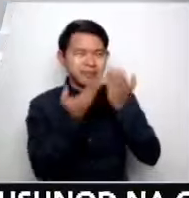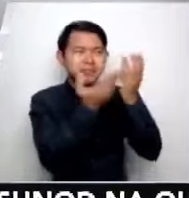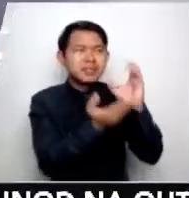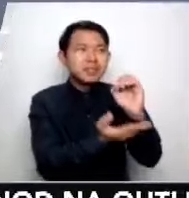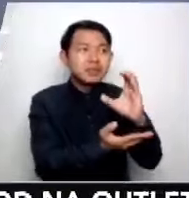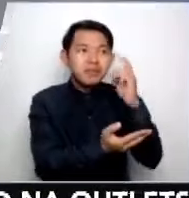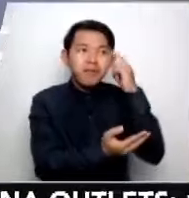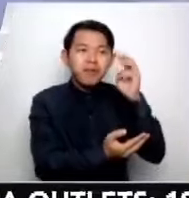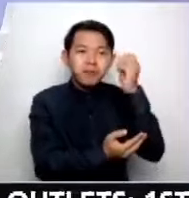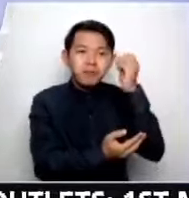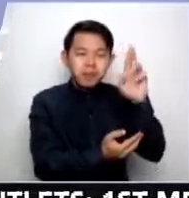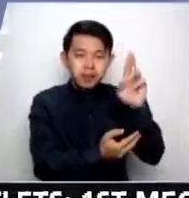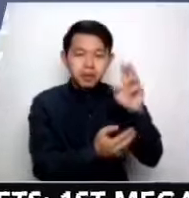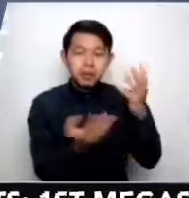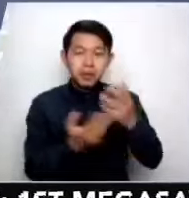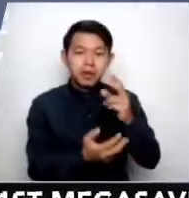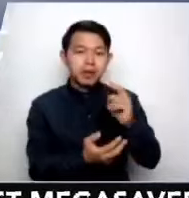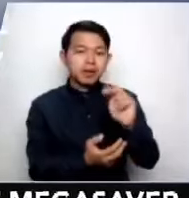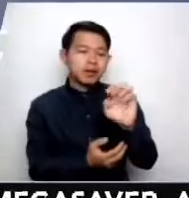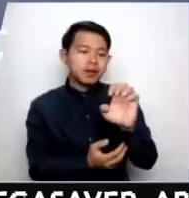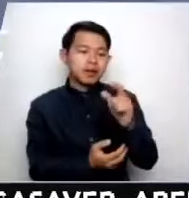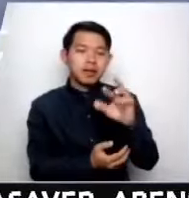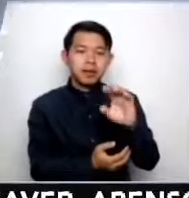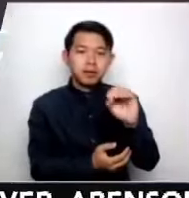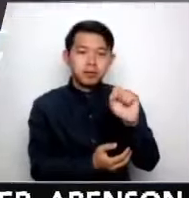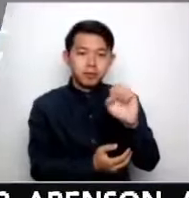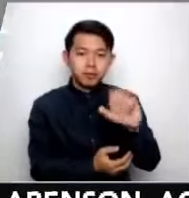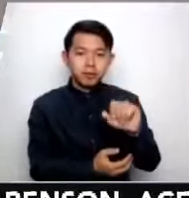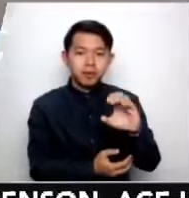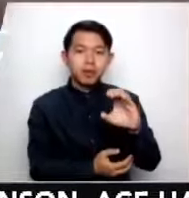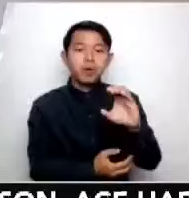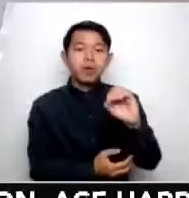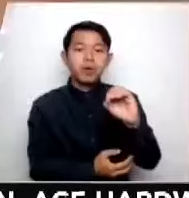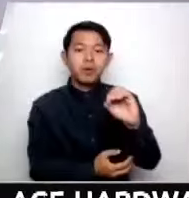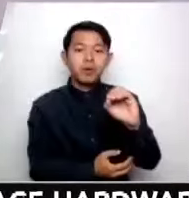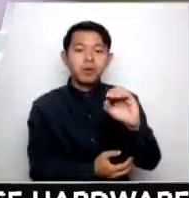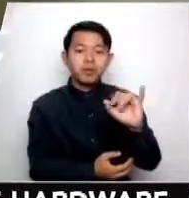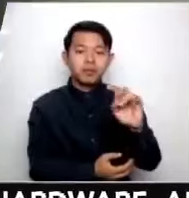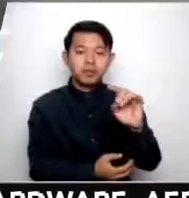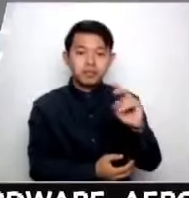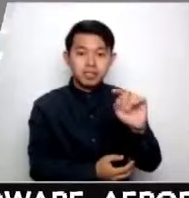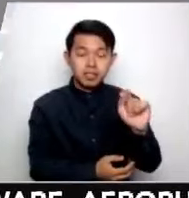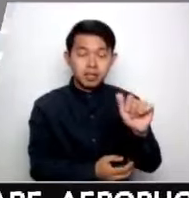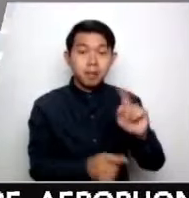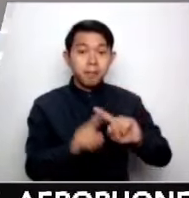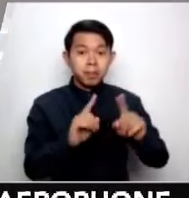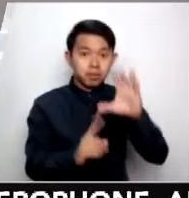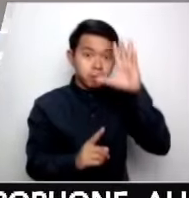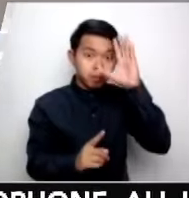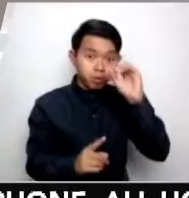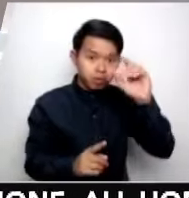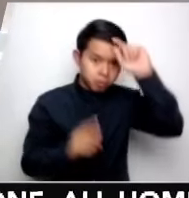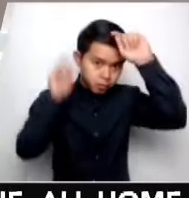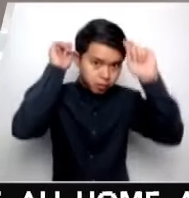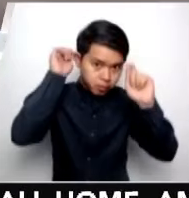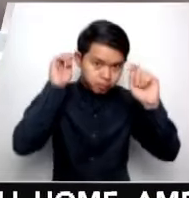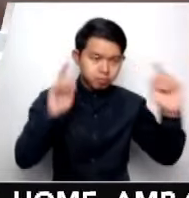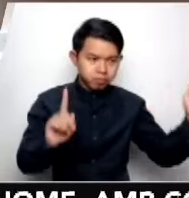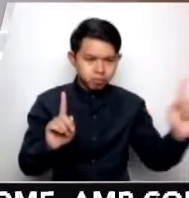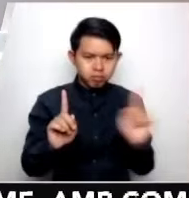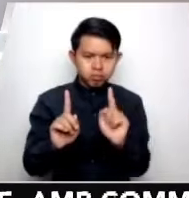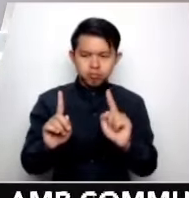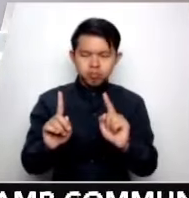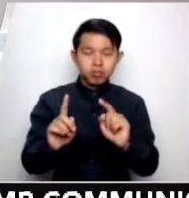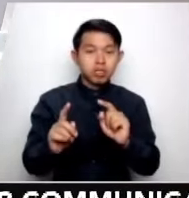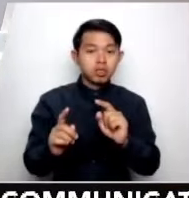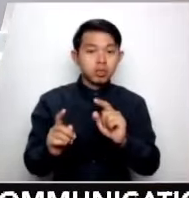City Negros Occidental kahapon nang lumapit ang isang lalaking nakasumbrero at hinablot ang hawak niyang green folder kung